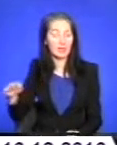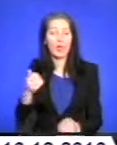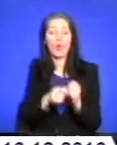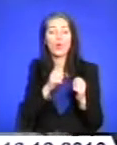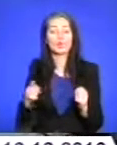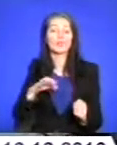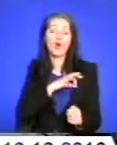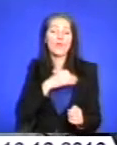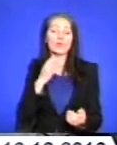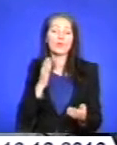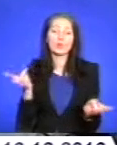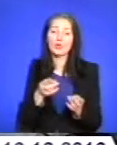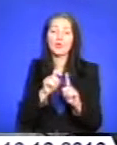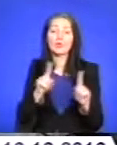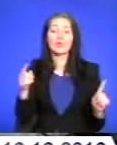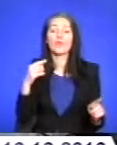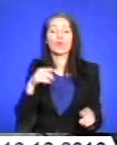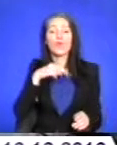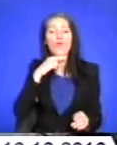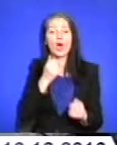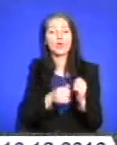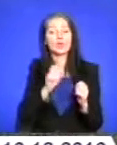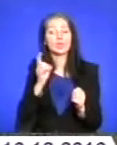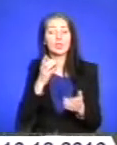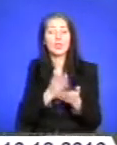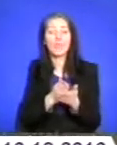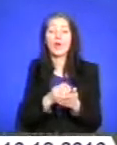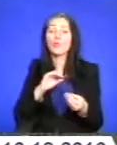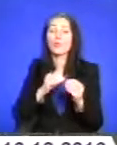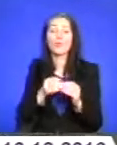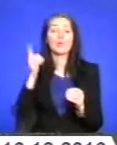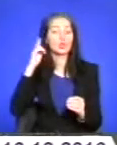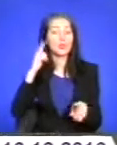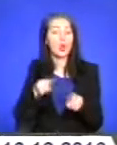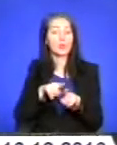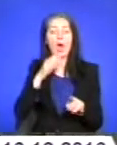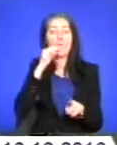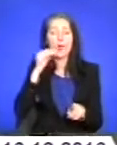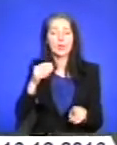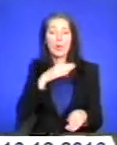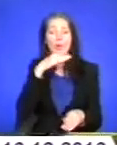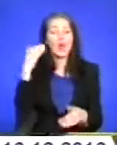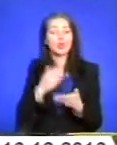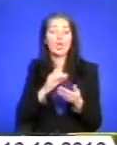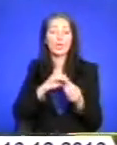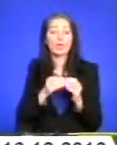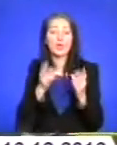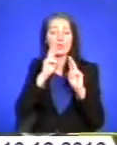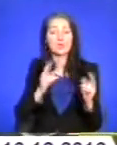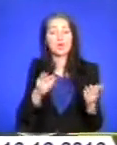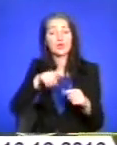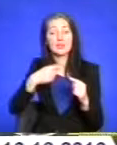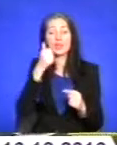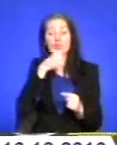адже діти мають проблеми зі слухом і мовленням. Багато є проблем, не знаємо, може на слідуючий рік, дай Бог,